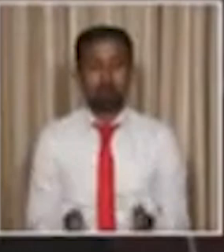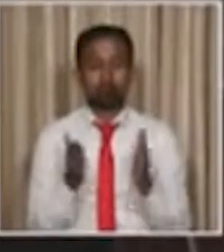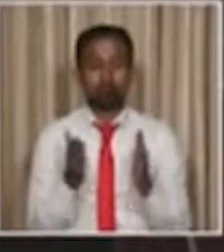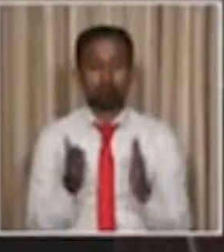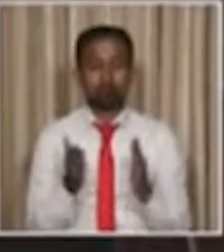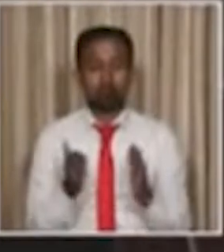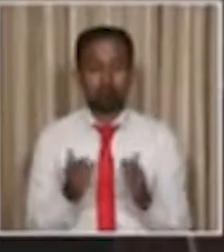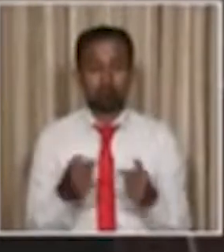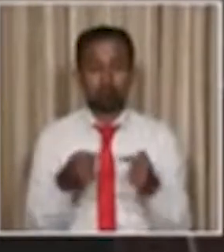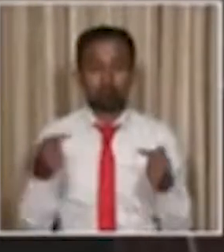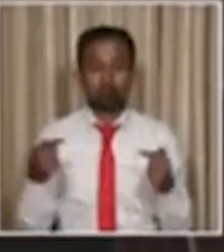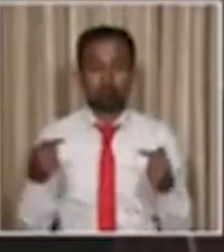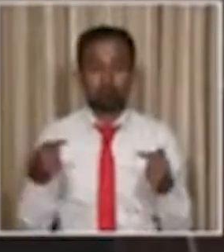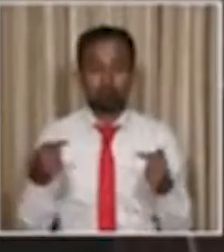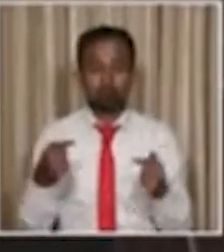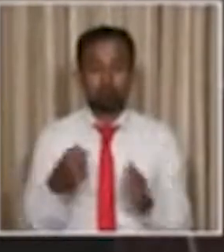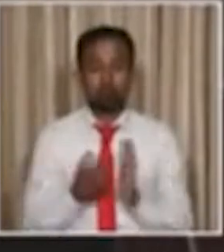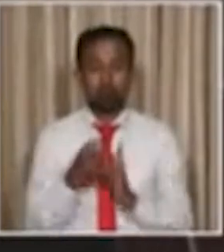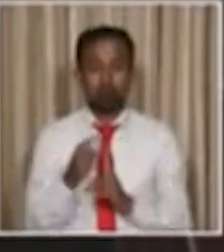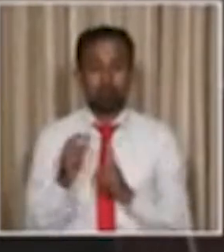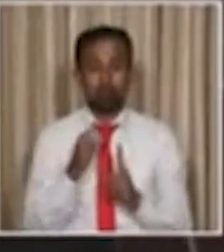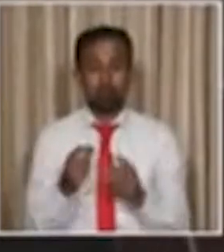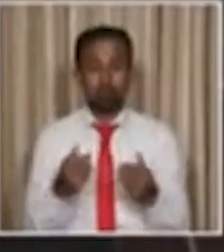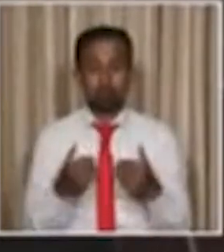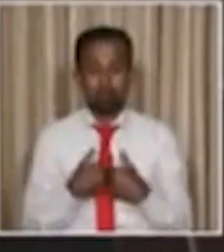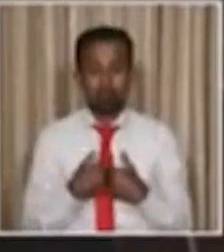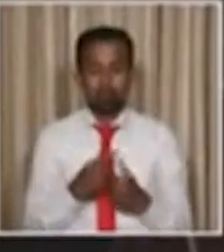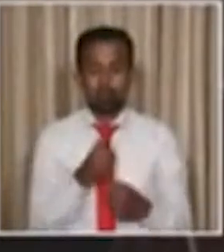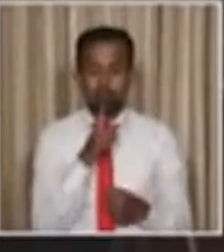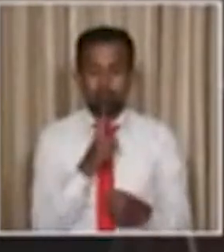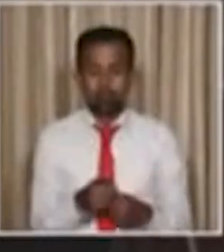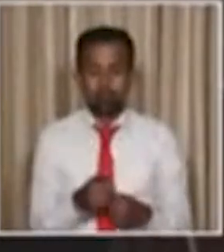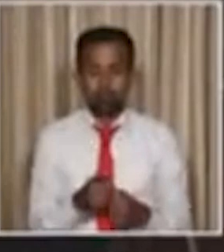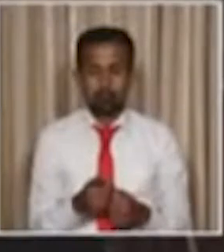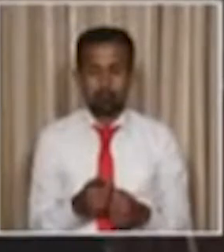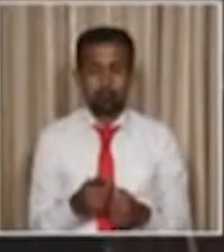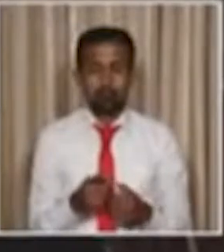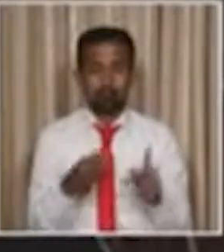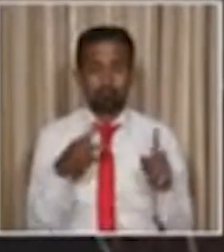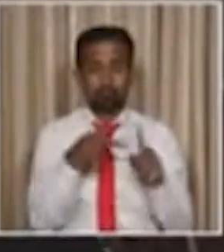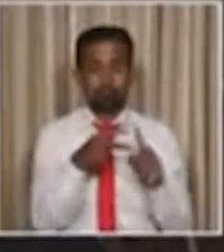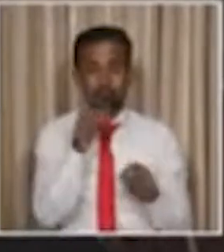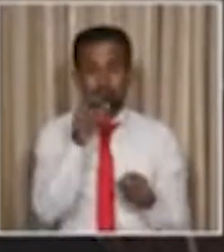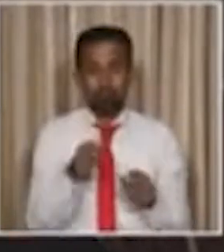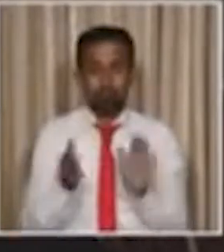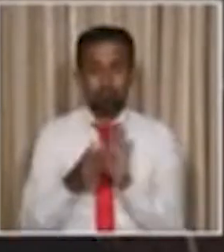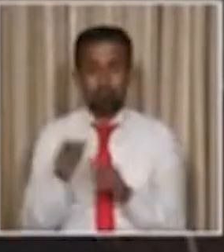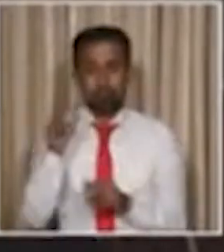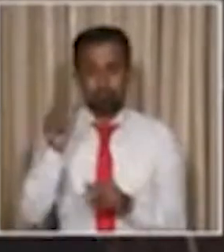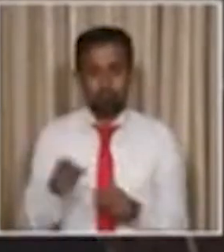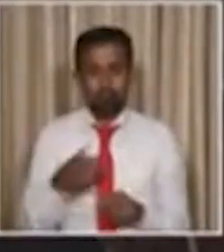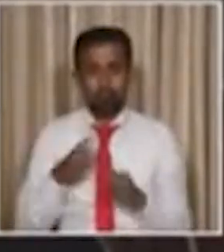ගමනට එරෙහි වෙන්න කියලා මේ ගරු පාර්ලිමේන්තුවෙන් අපි ඉල්ලා සිටිනවා. ඒ සිරස මාධ්‍යවේදියා ගත්තොත් මාවලේ ගත්තොත් ඔහු